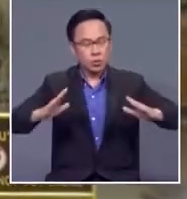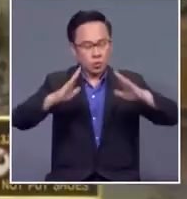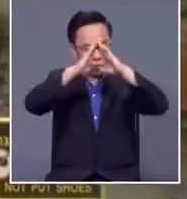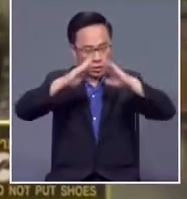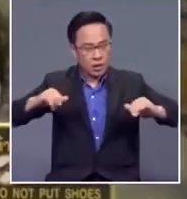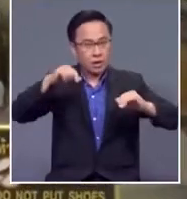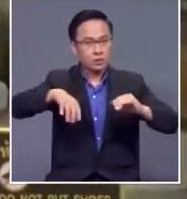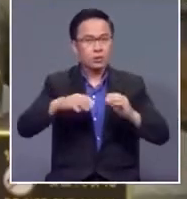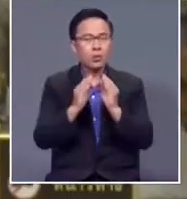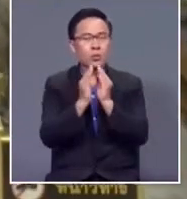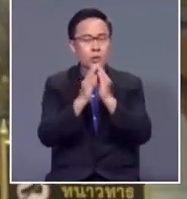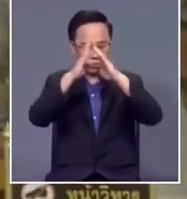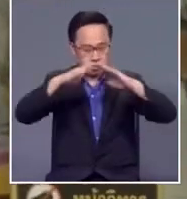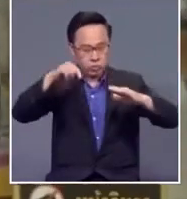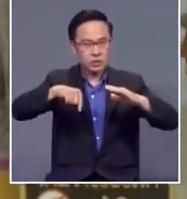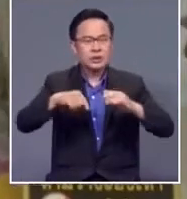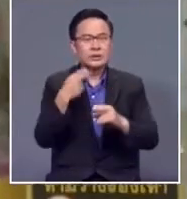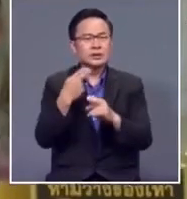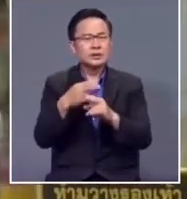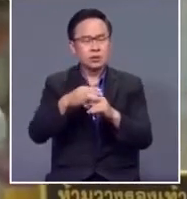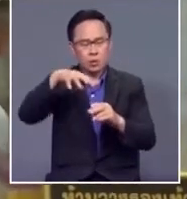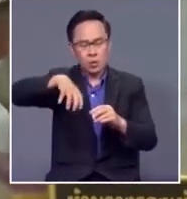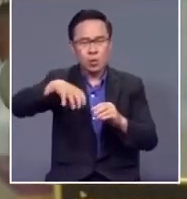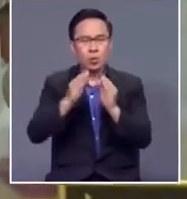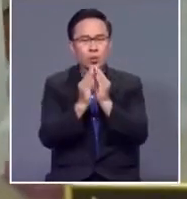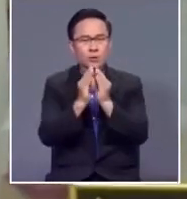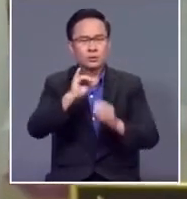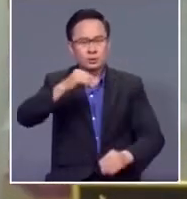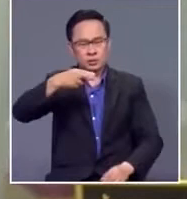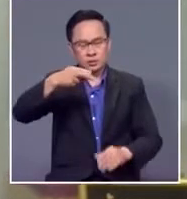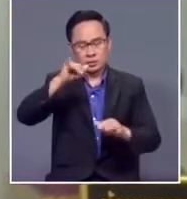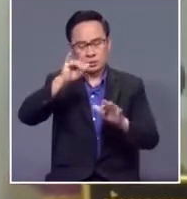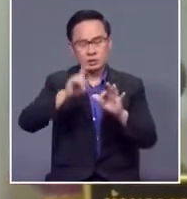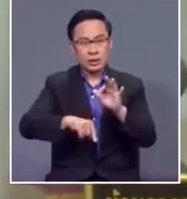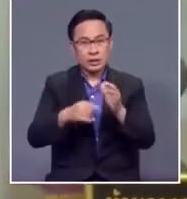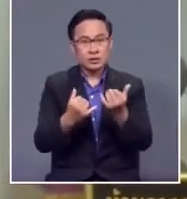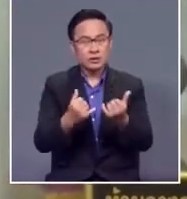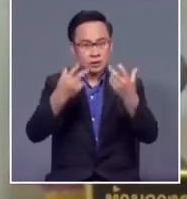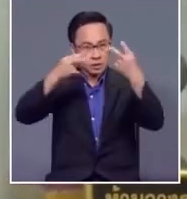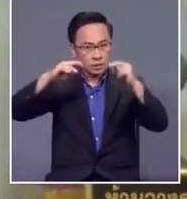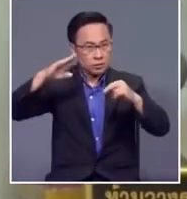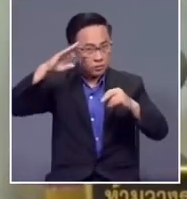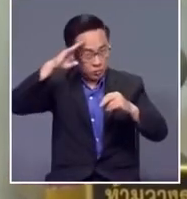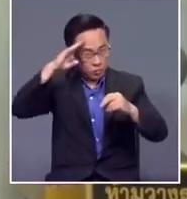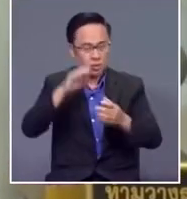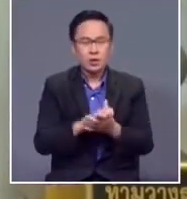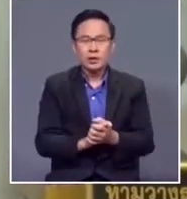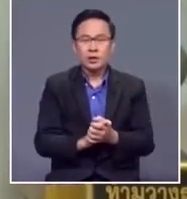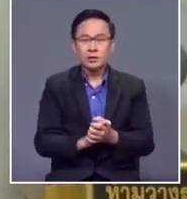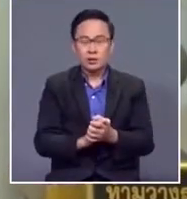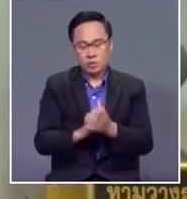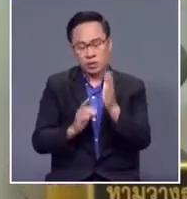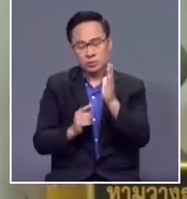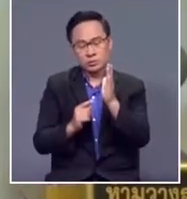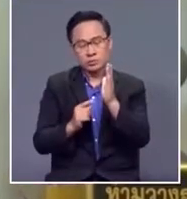นมหาธาตุวรมหาวิหารหรืออีกชื่อหนึ่งว่าวัดใหญ่นั่นเองค่ะซึ่งท่านนายกรัฐมนตรีพลเอกประยุทธ์จันทร์โอชานะคะหลังจากเดินทางมา